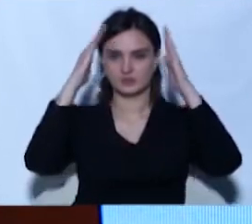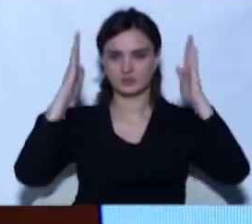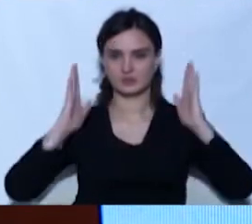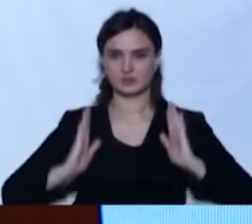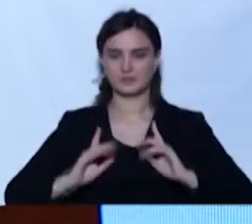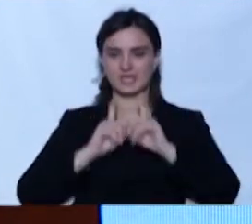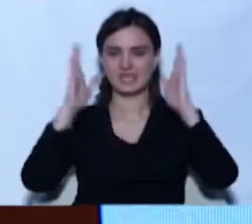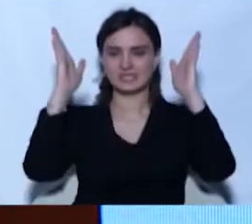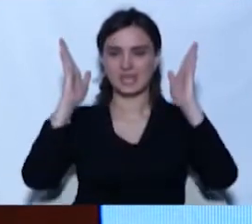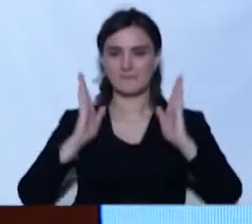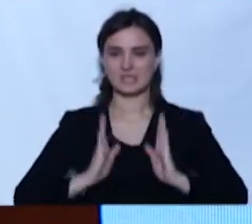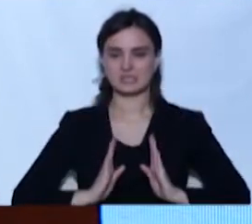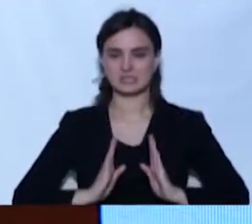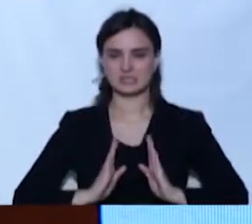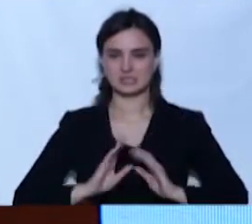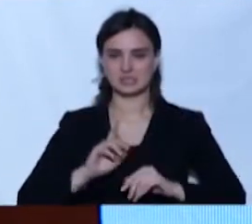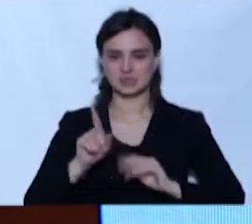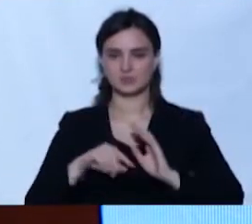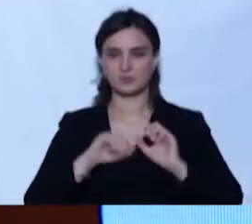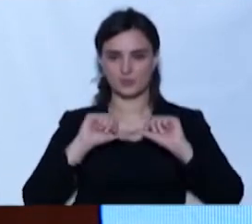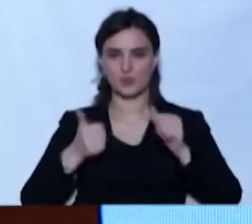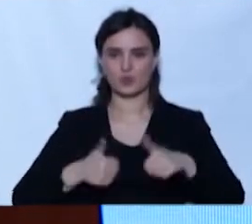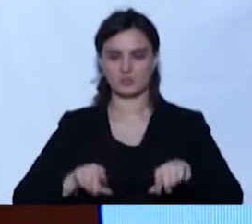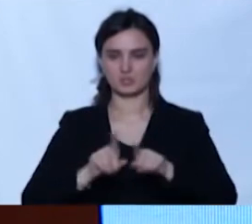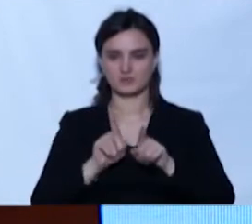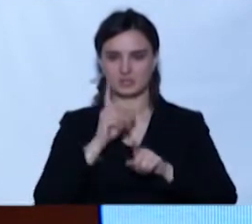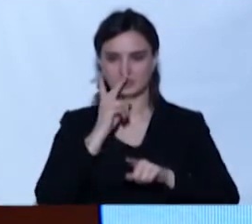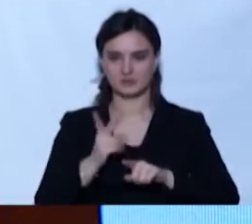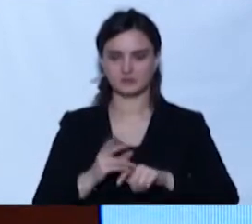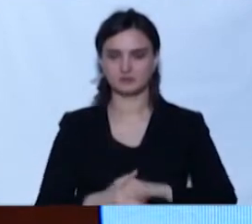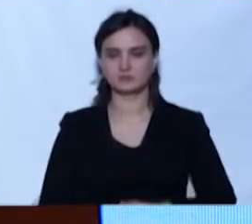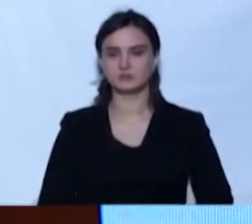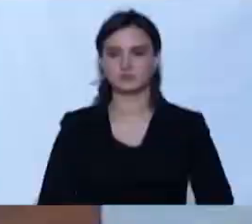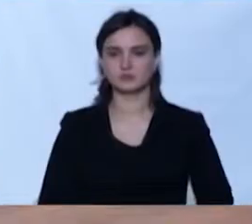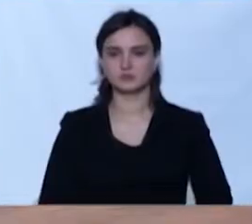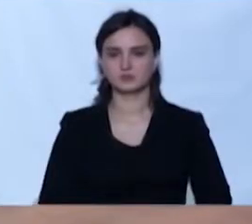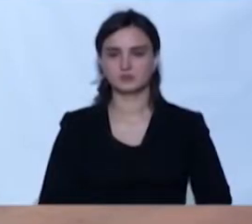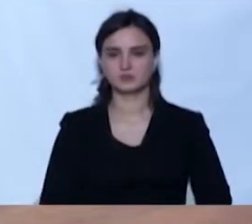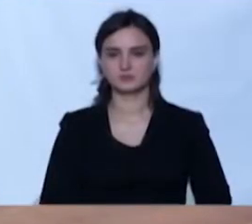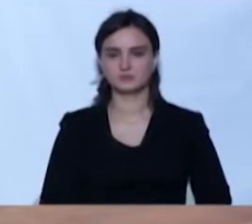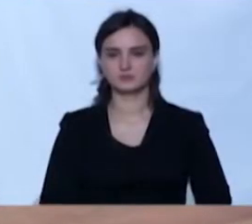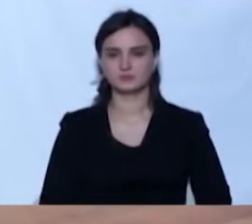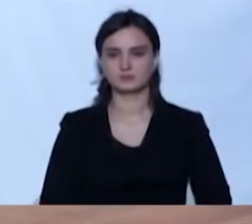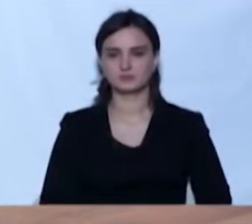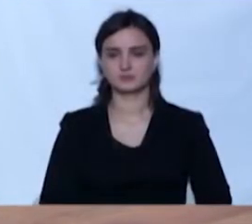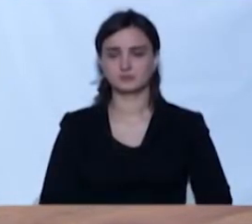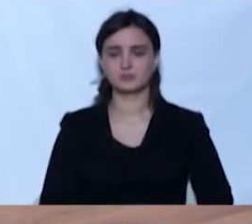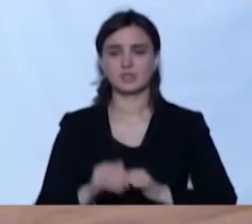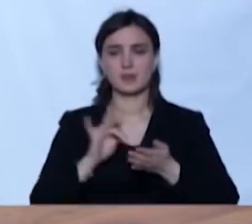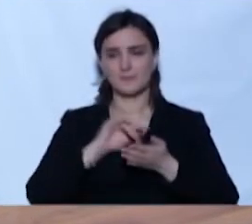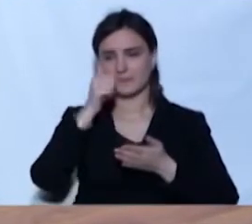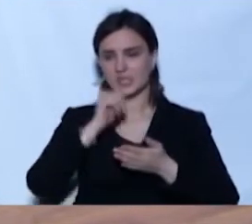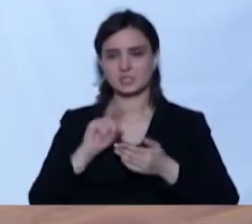ამოყირავებული ტრაპეციის ფორმას ვხედავთ. აი კარგად ჩანს ეს. Და რა ქნეს ბერძნებმა? გვერდითი